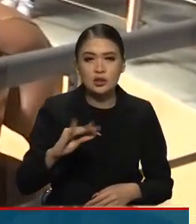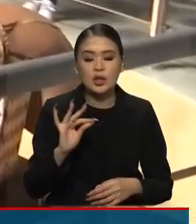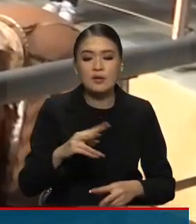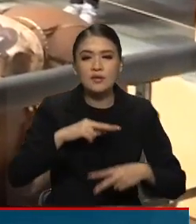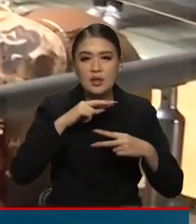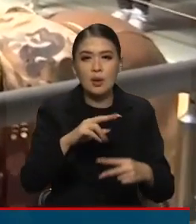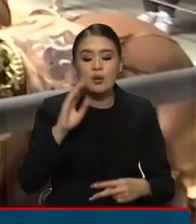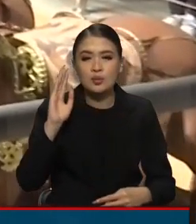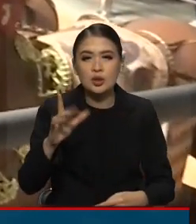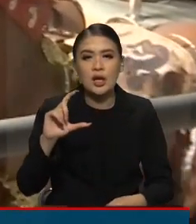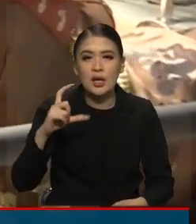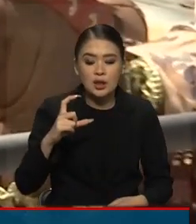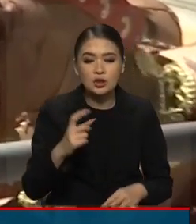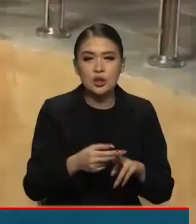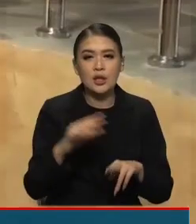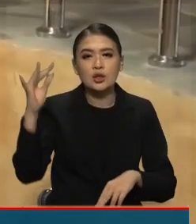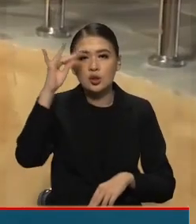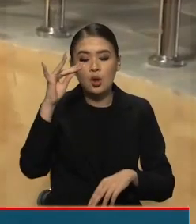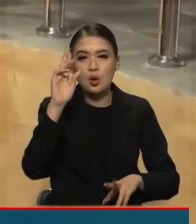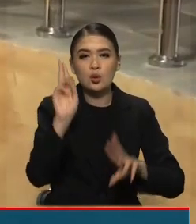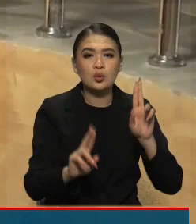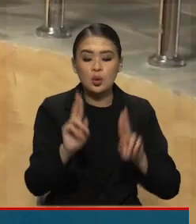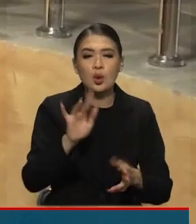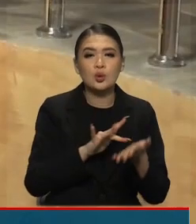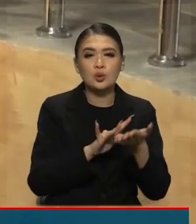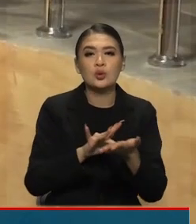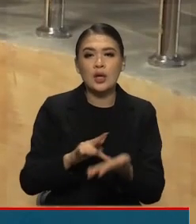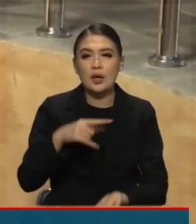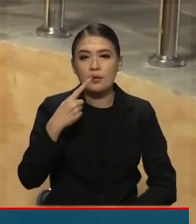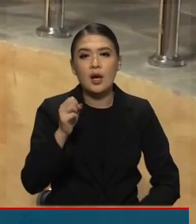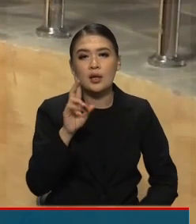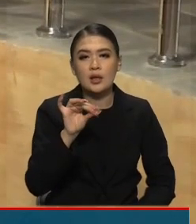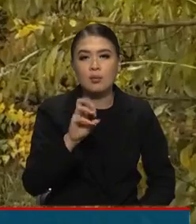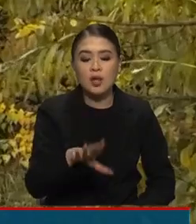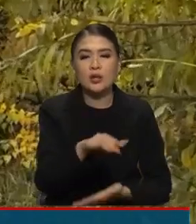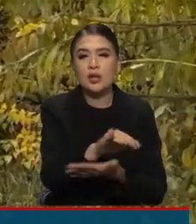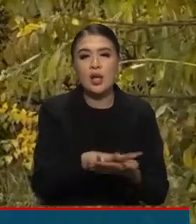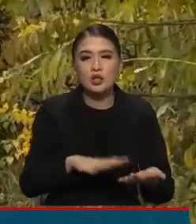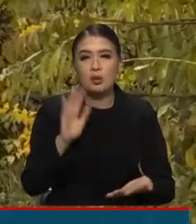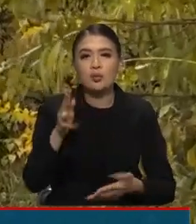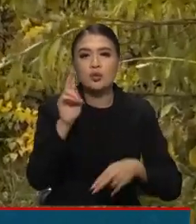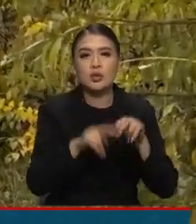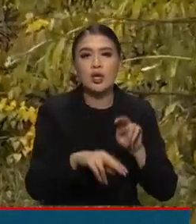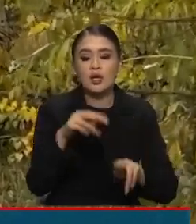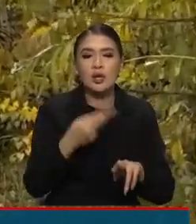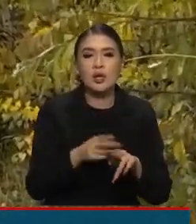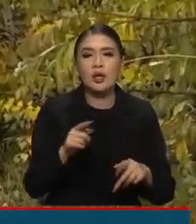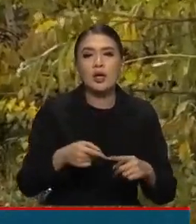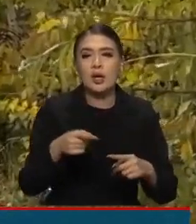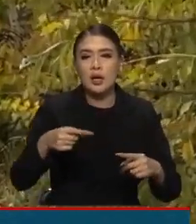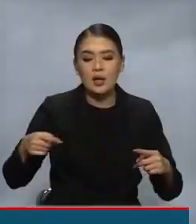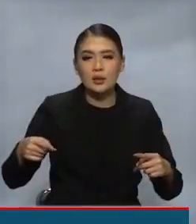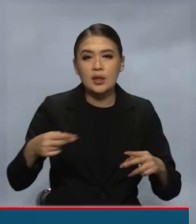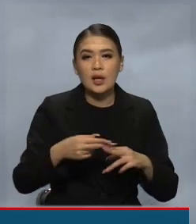будет делаться на экологическом, историко-культурном туризме, говорят в акимате. Продолжат и реализацию строительства линии электропередач